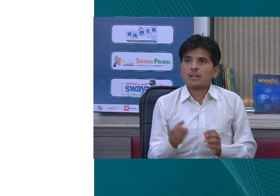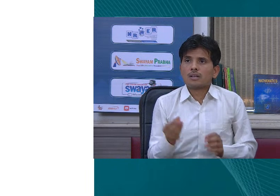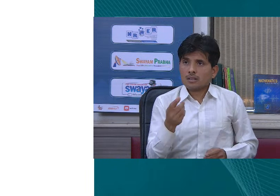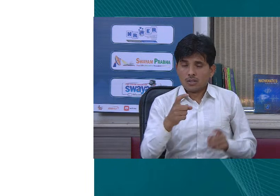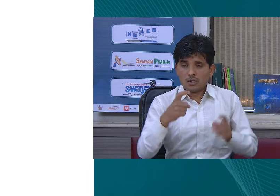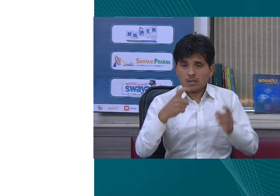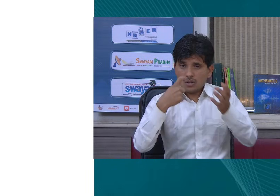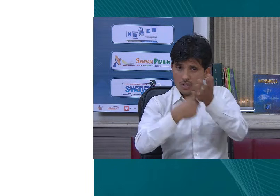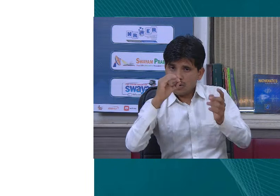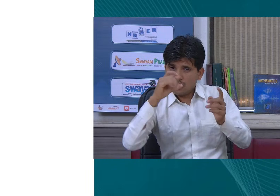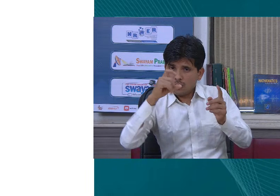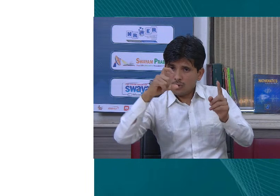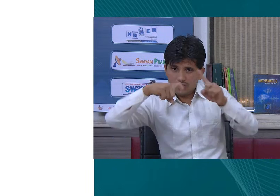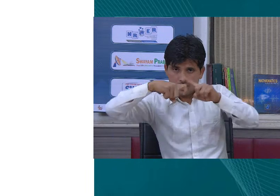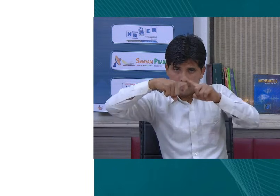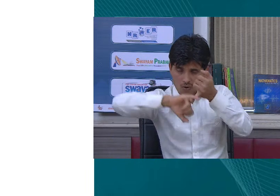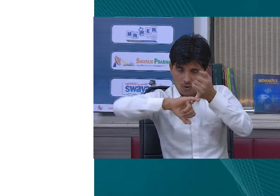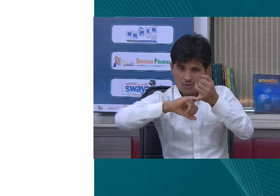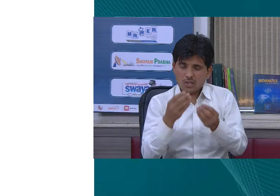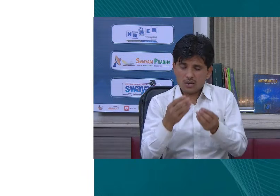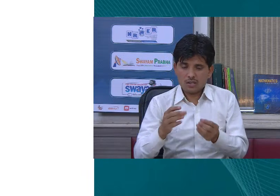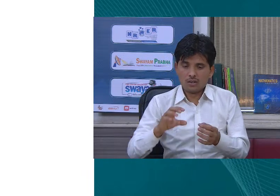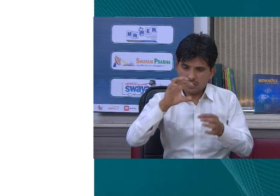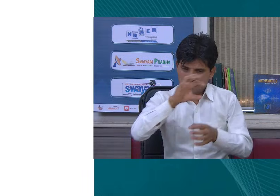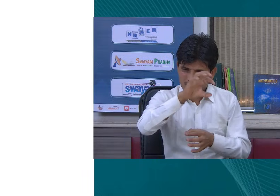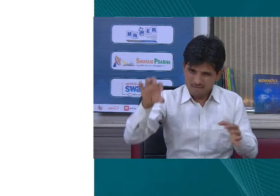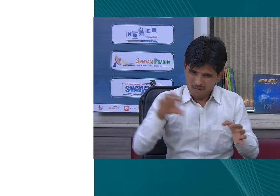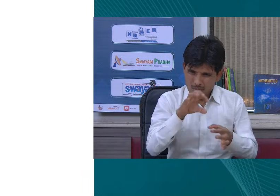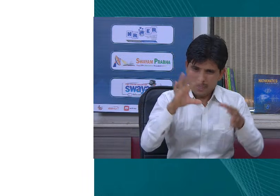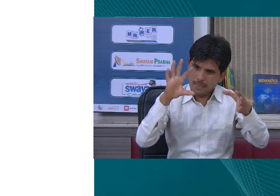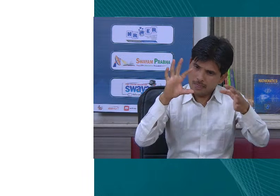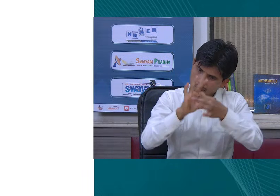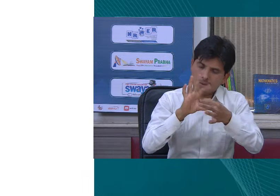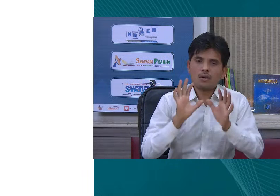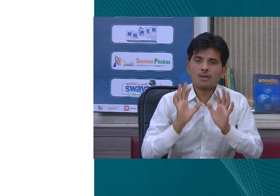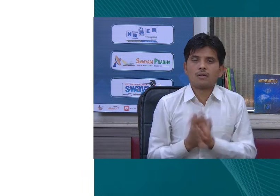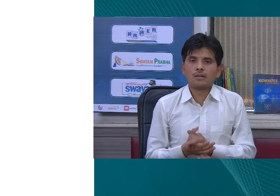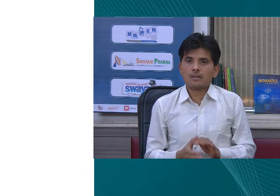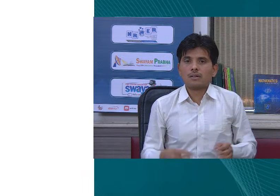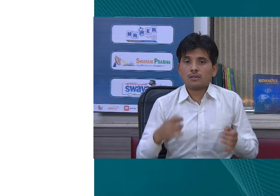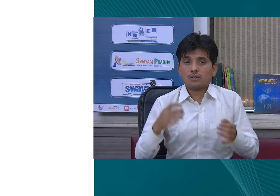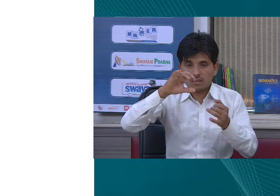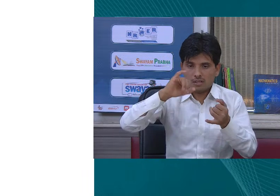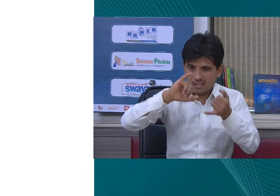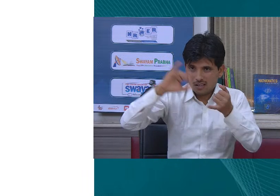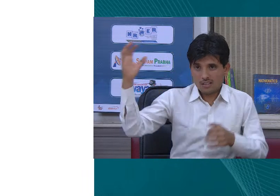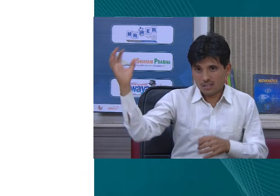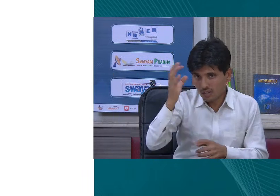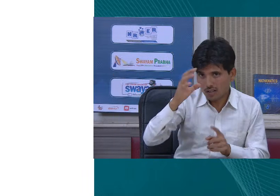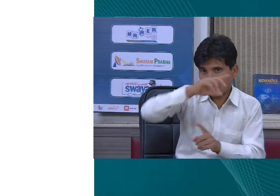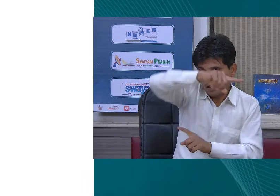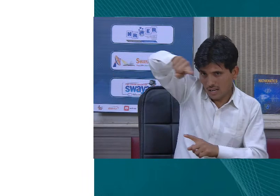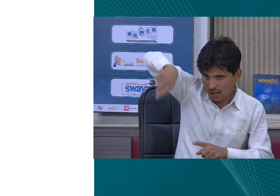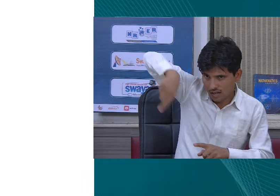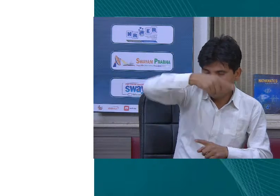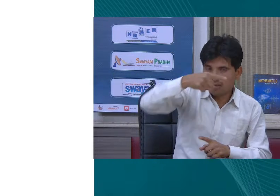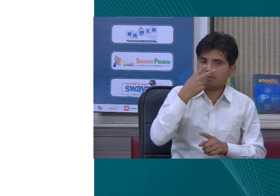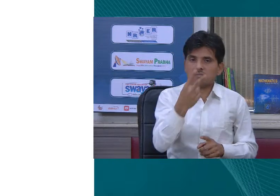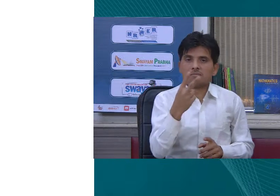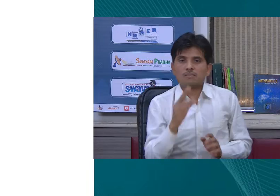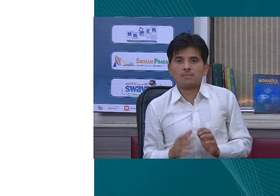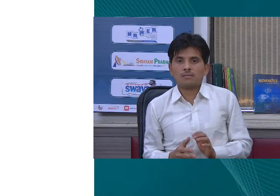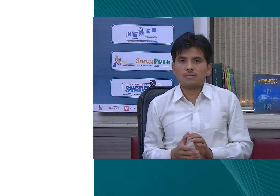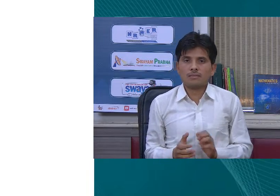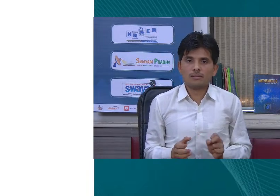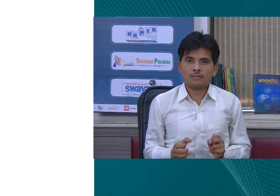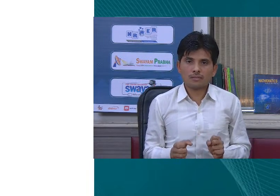of rocks that moves around the sun. मैम जैसे अभी आपने मेटेरोइड्स के बारे में बताया,